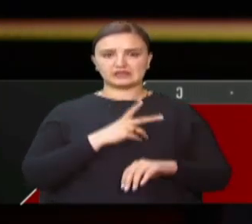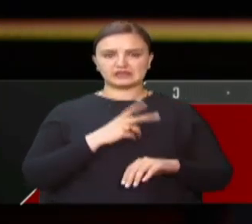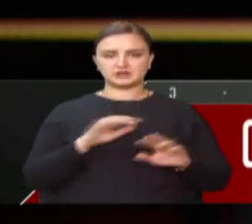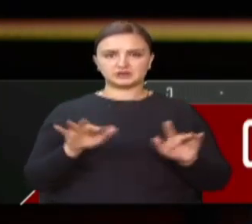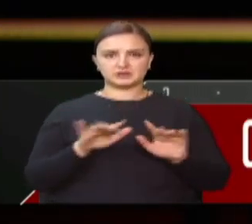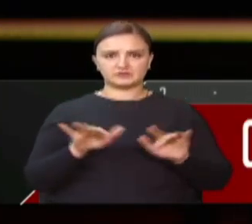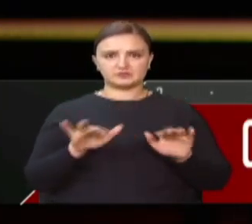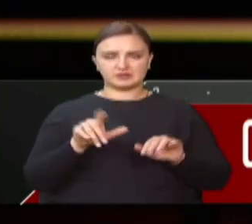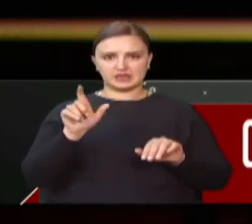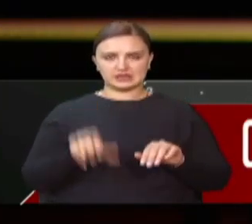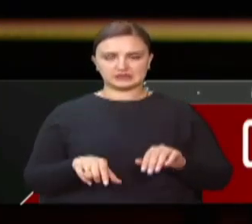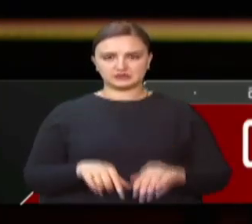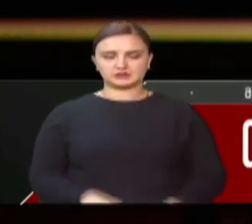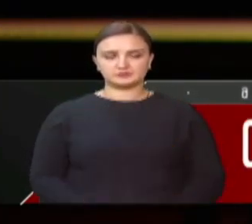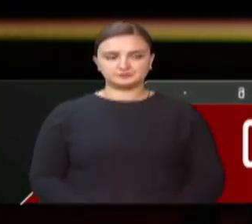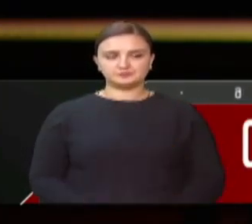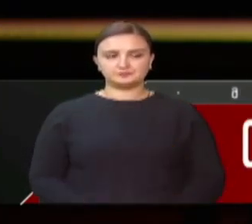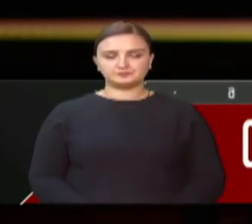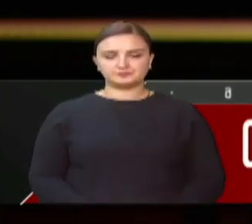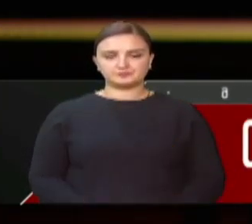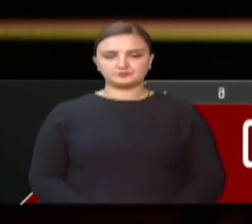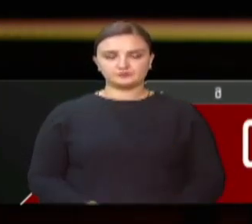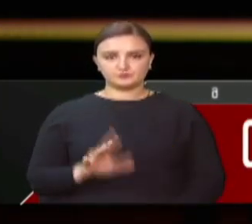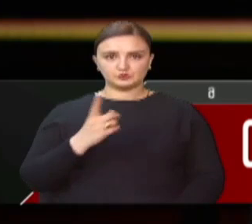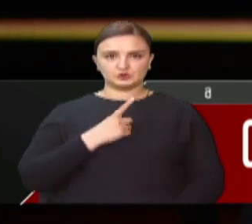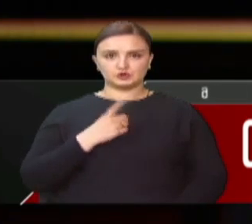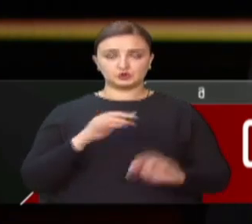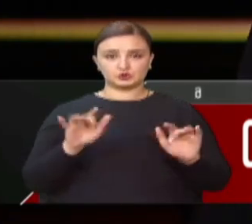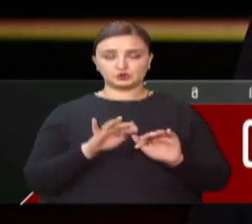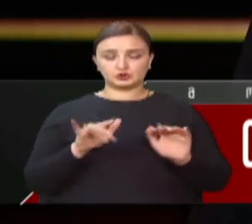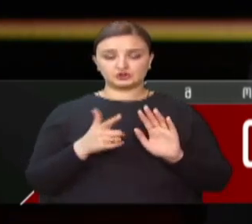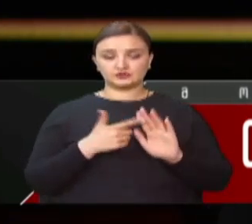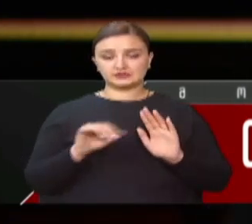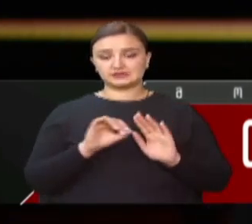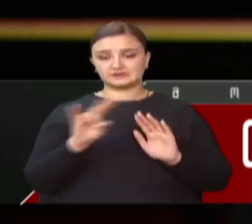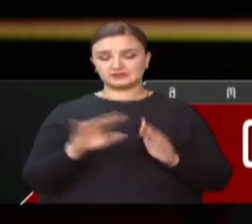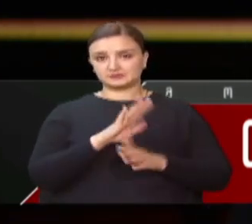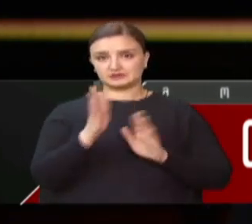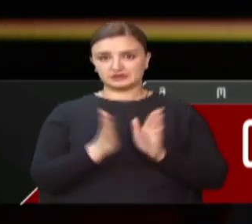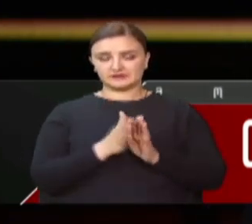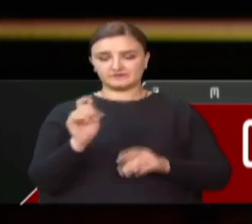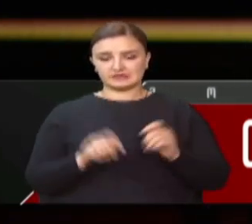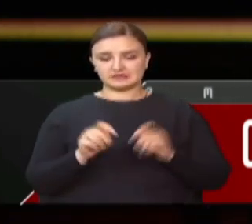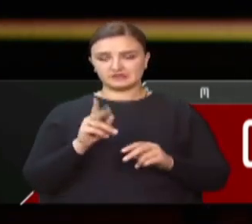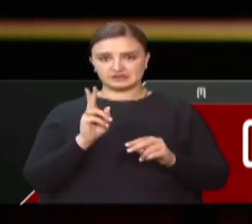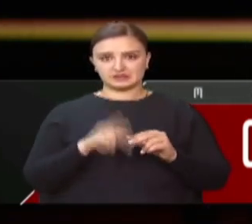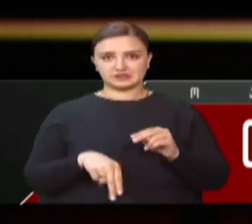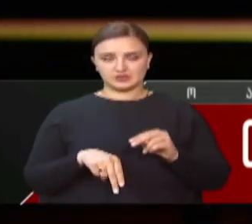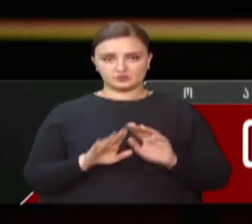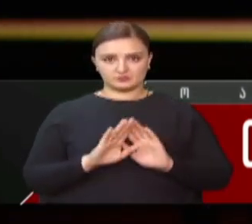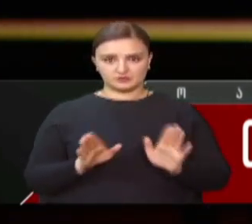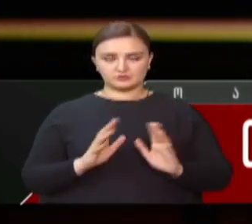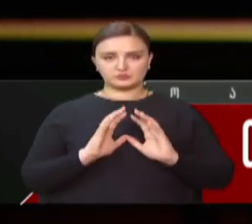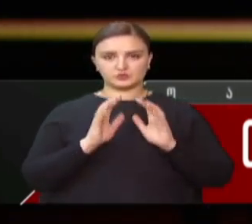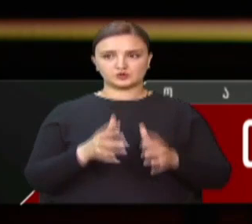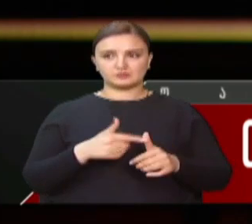პიანისტი კრისტიან ბლეკშოუ იქნება ჩვენი სოლისტი. ხოლო 7 ივნისს, ეს პლენარ ფესტივალის დახურვა არის,